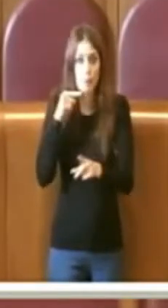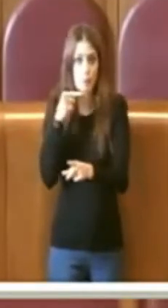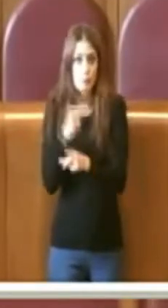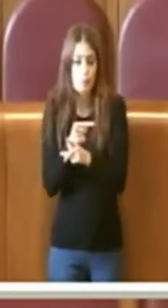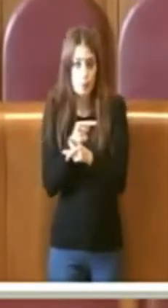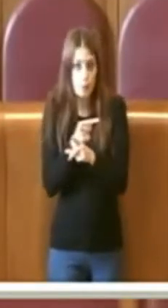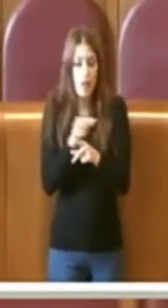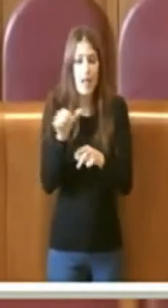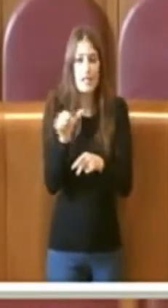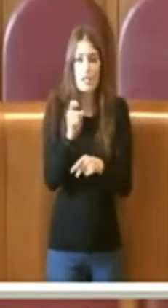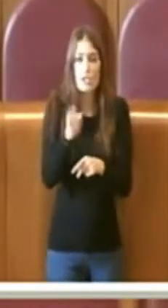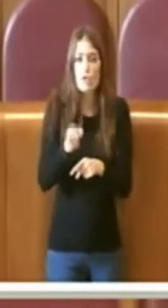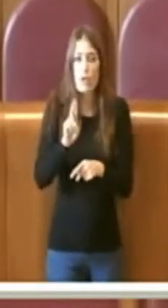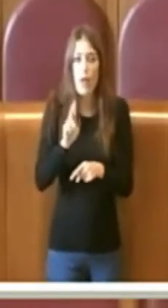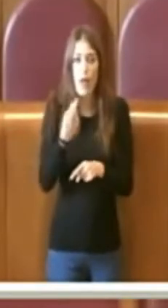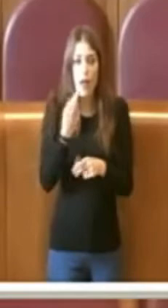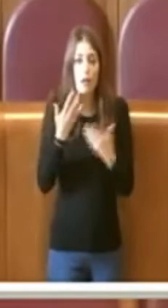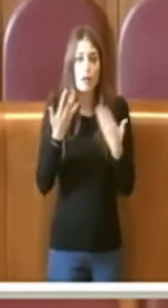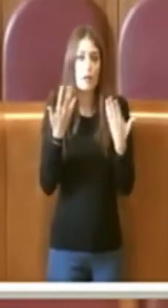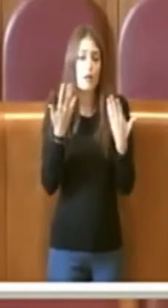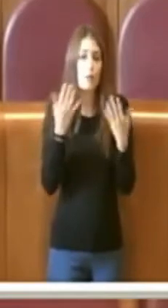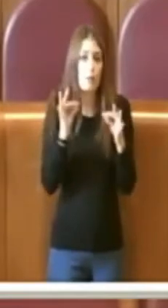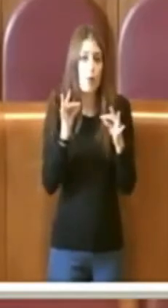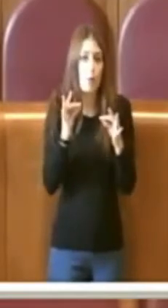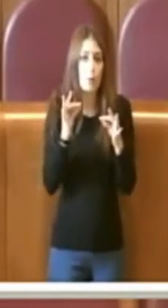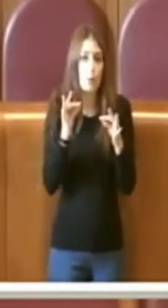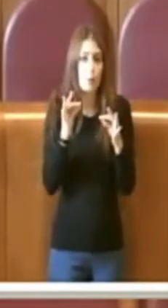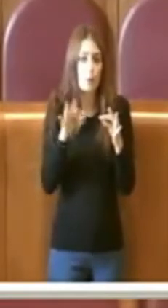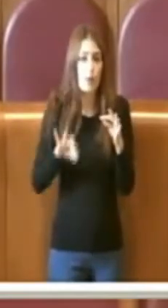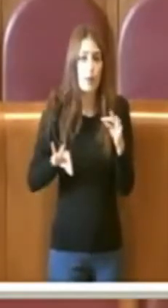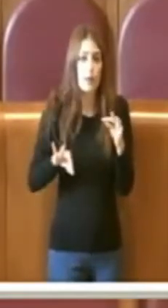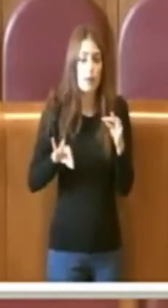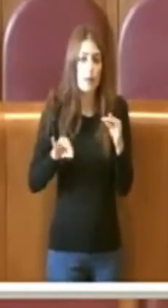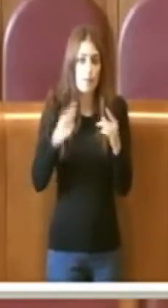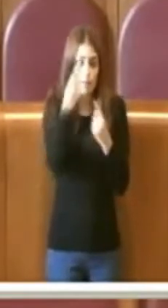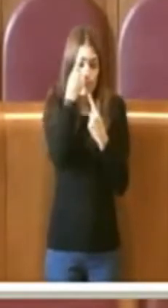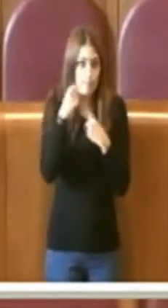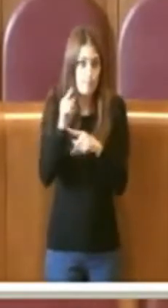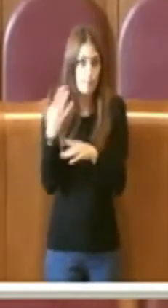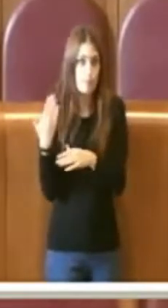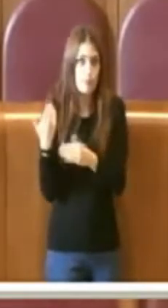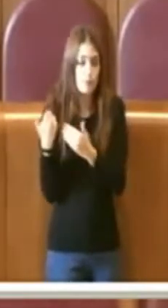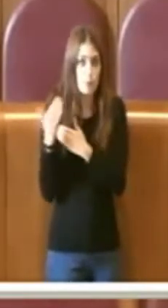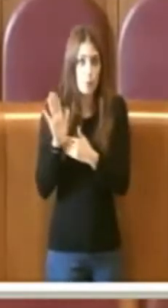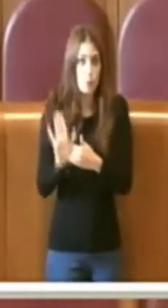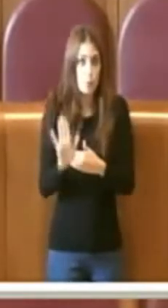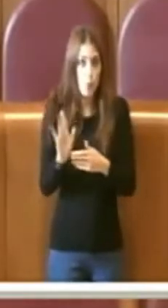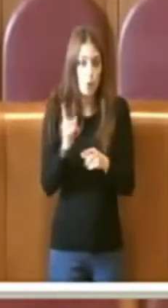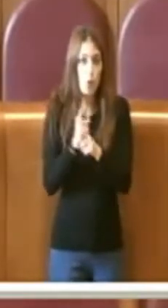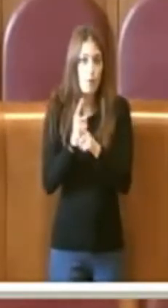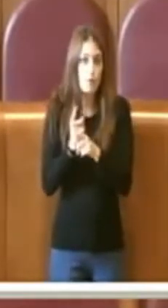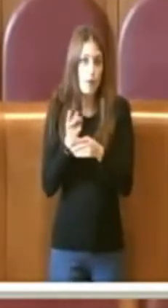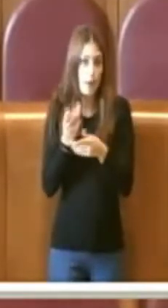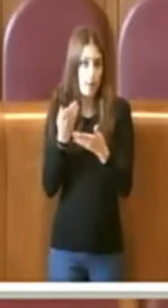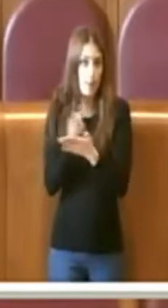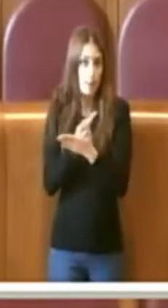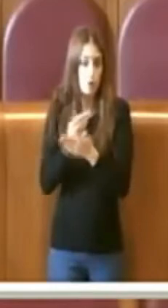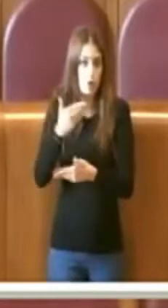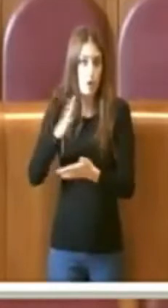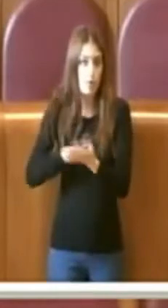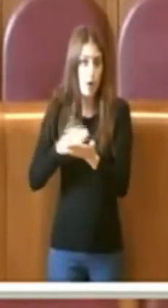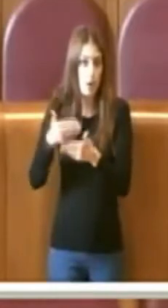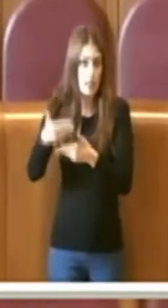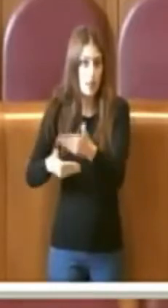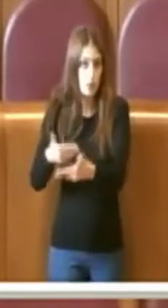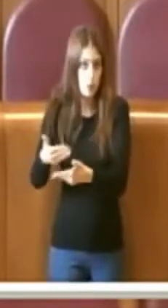era SGR che era deputato a portare avanti i progetti di valorizzazione. Io ricordo che